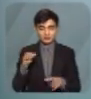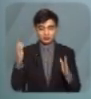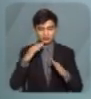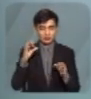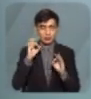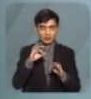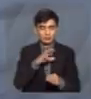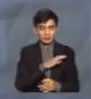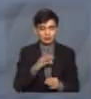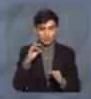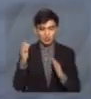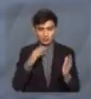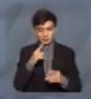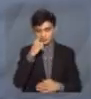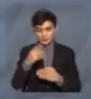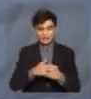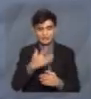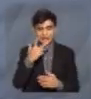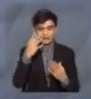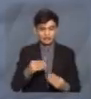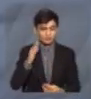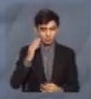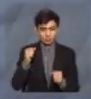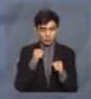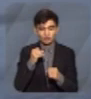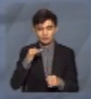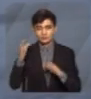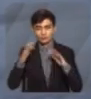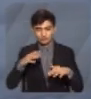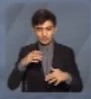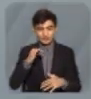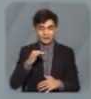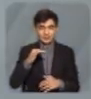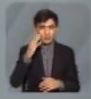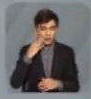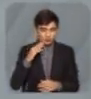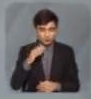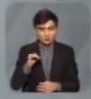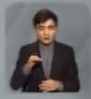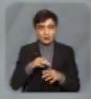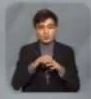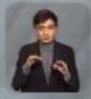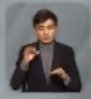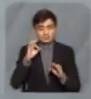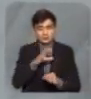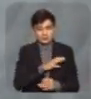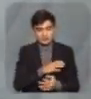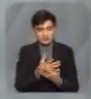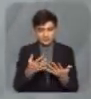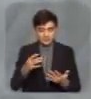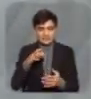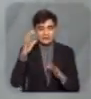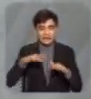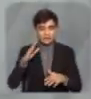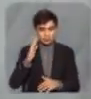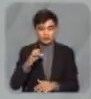штормовое предупреждение сохраняется на ближайшие 3 суток. По данным Казгидромета, в большинстве областей будет идти снег. На севере и в